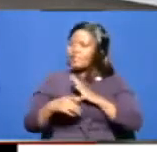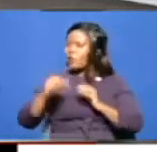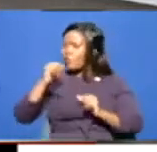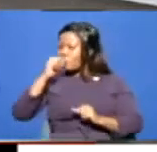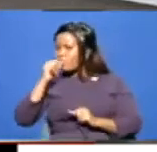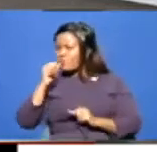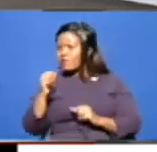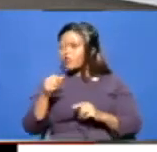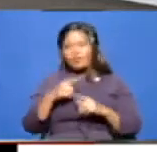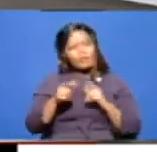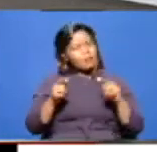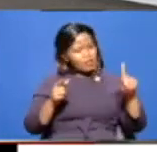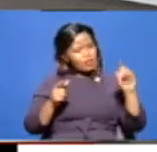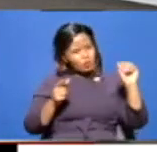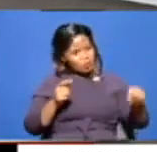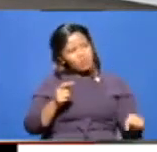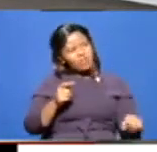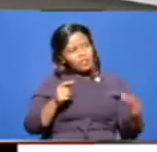Boni.